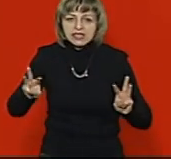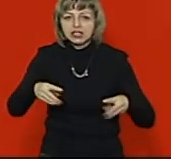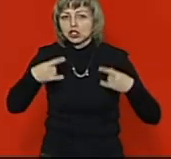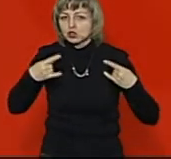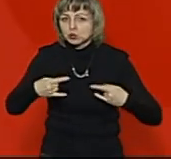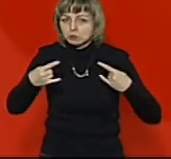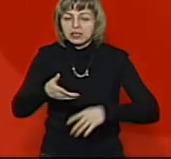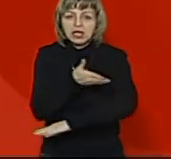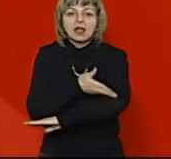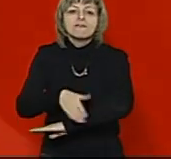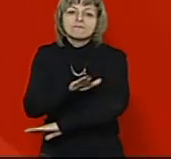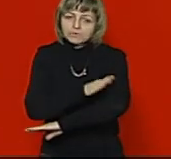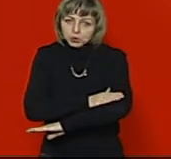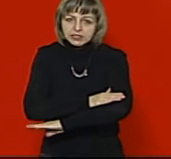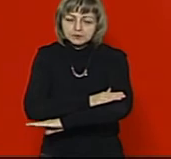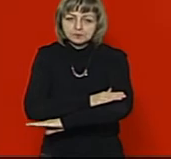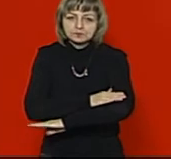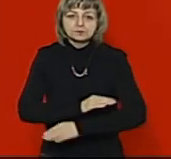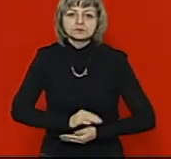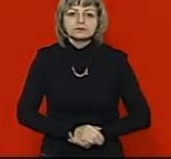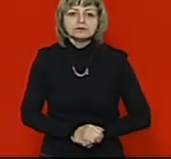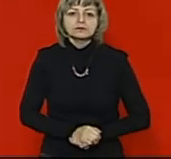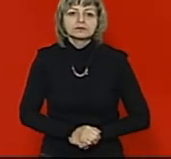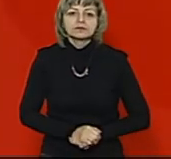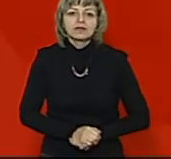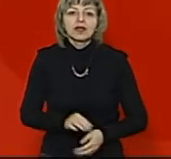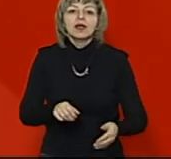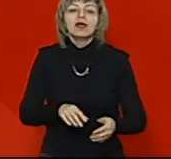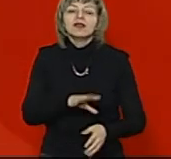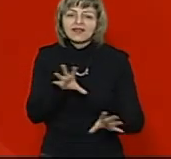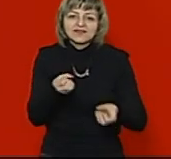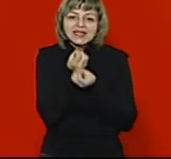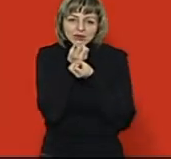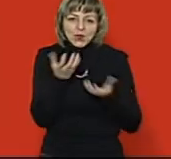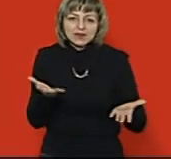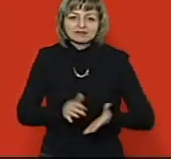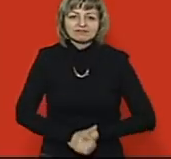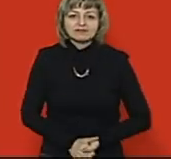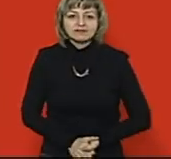Волинь за адресою suspilne.media у підрубриці «Регіони». На все добре.